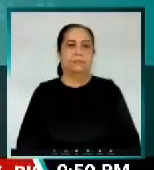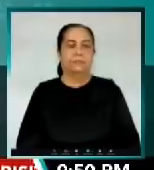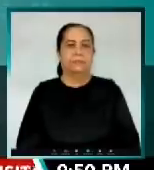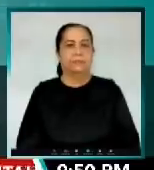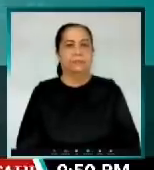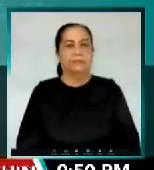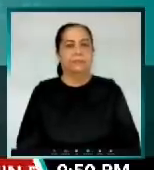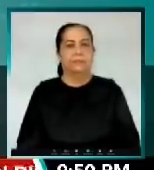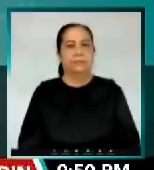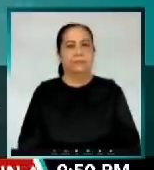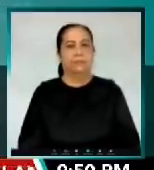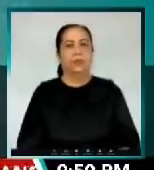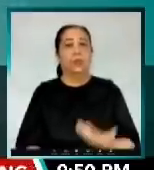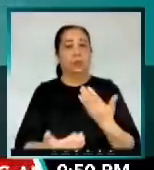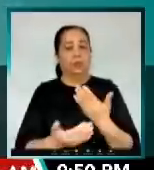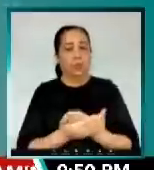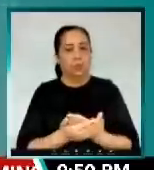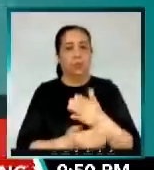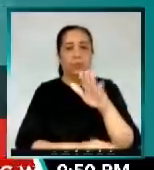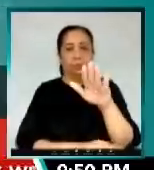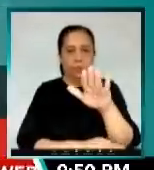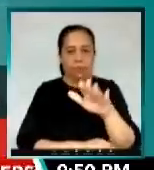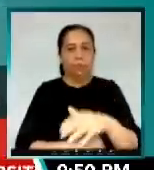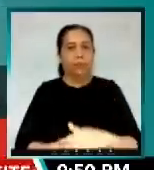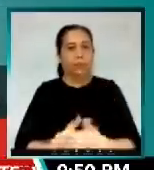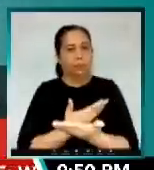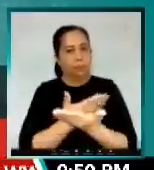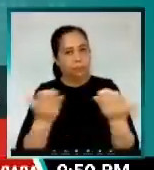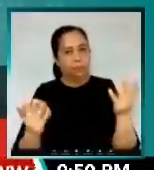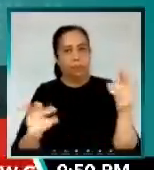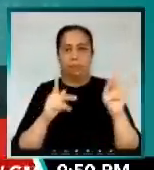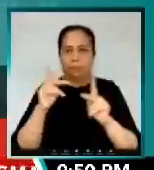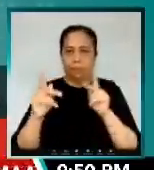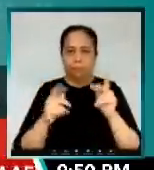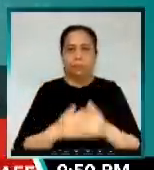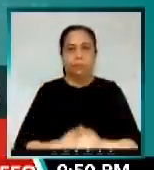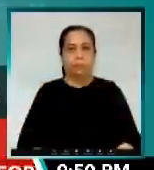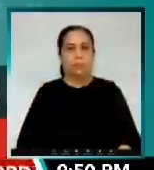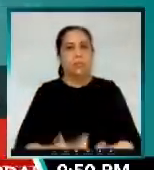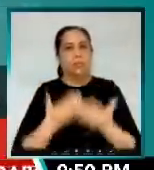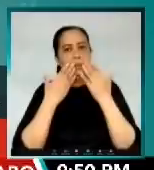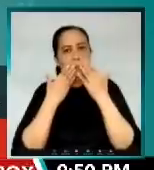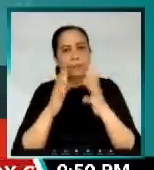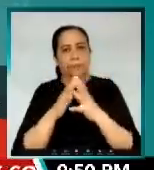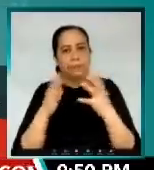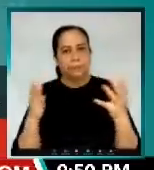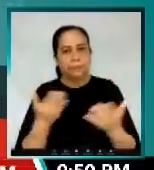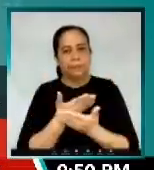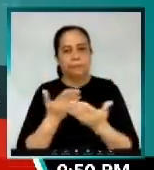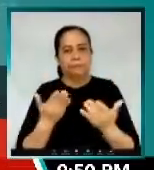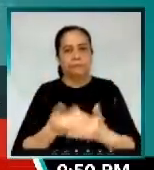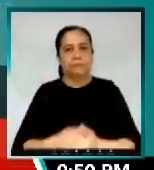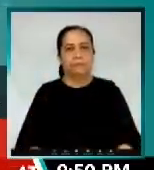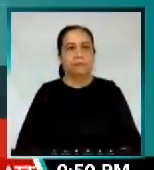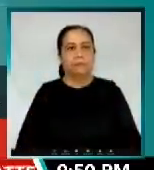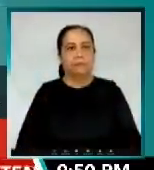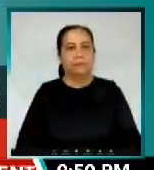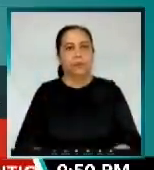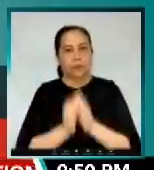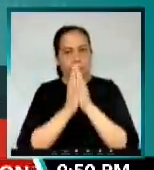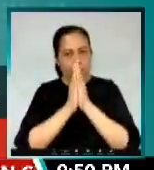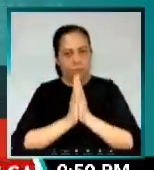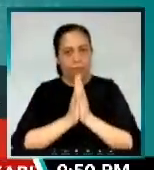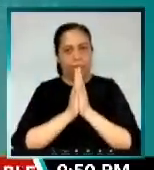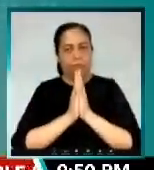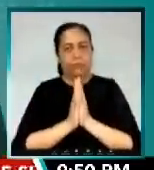Magandang hapon, mga kababayan. Maraming salamat sa inyong madasal at ako